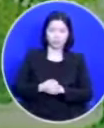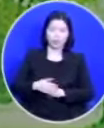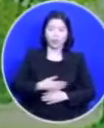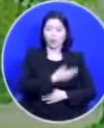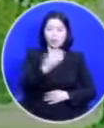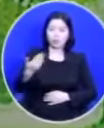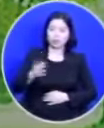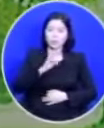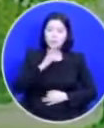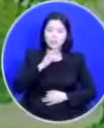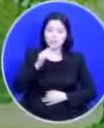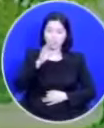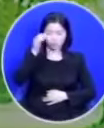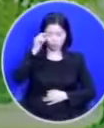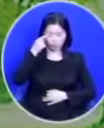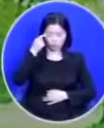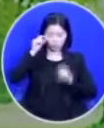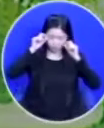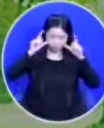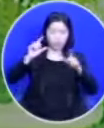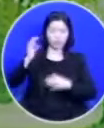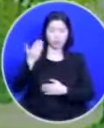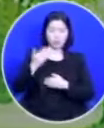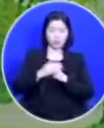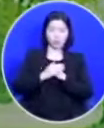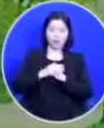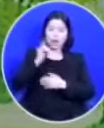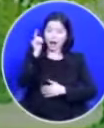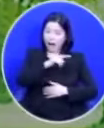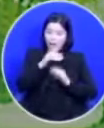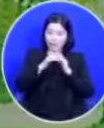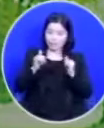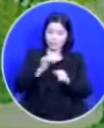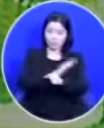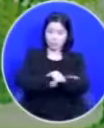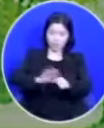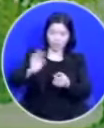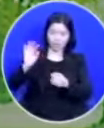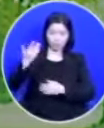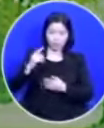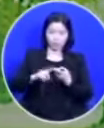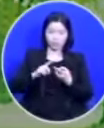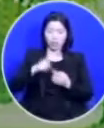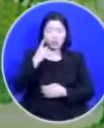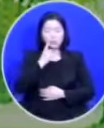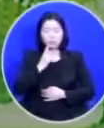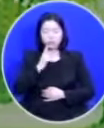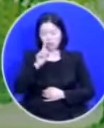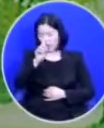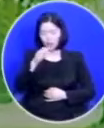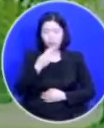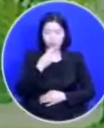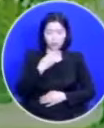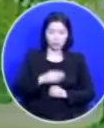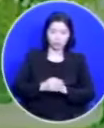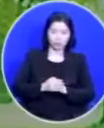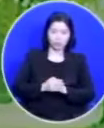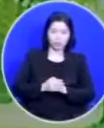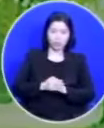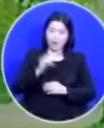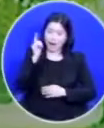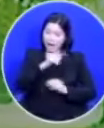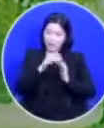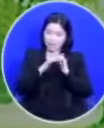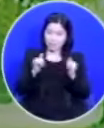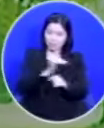여러분 진짜 눈이 뜨게 됩니다 악한 사람 잘되는거 불어 올까 하나도 없어요 악한 사람